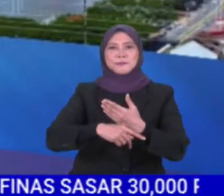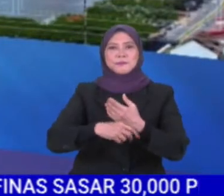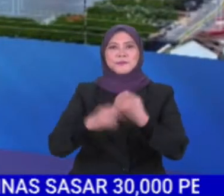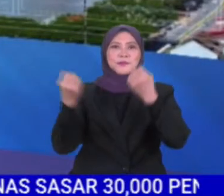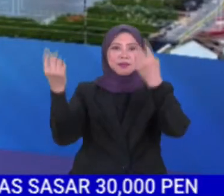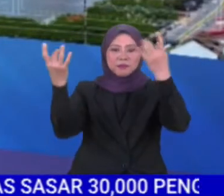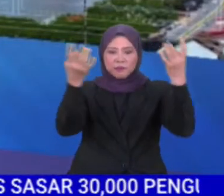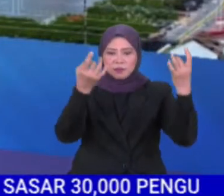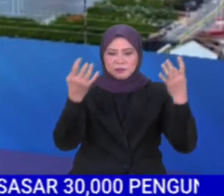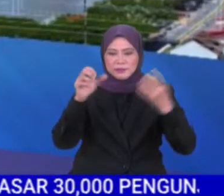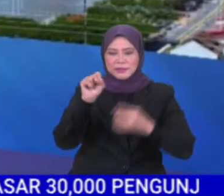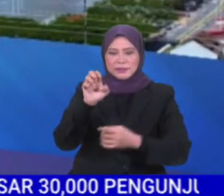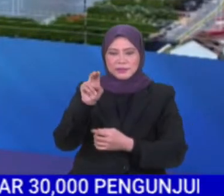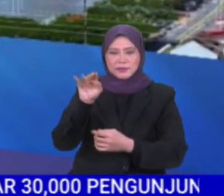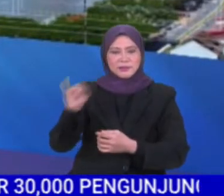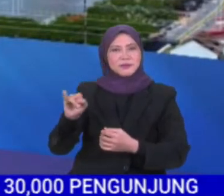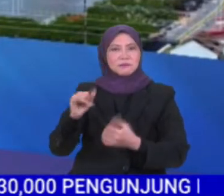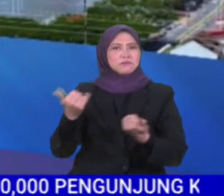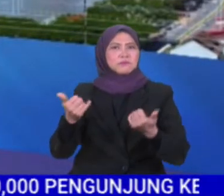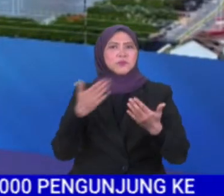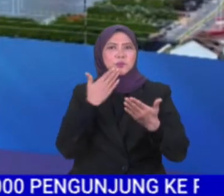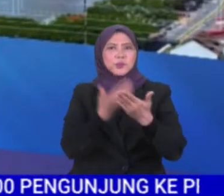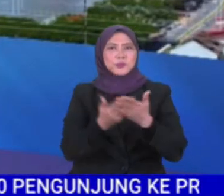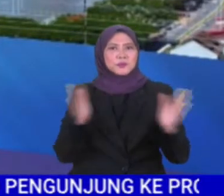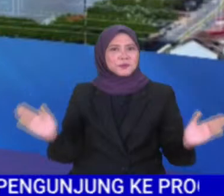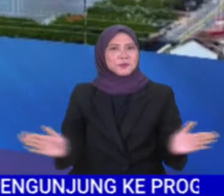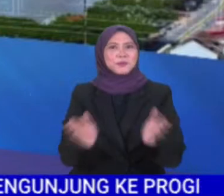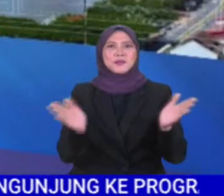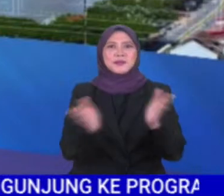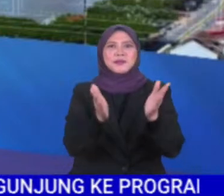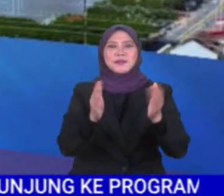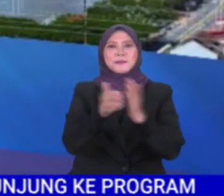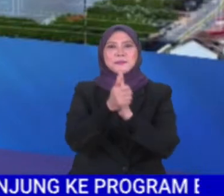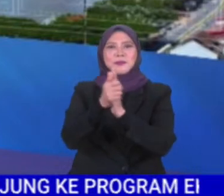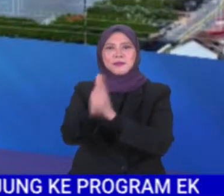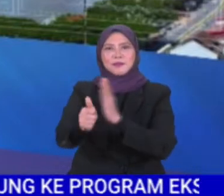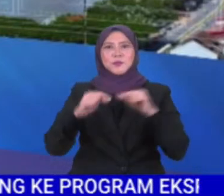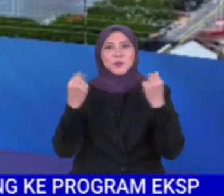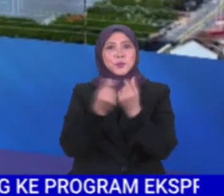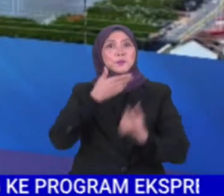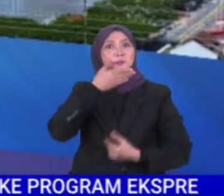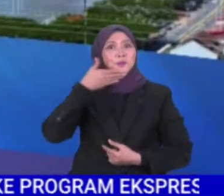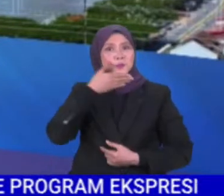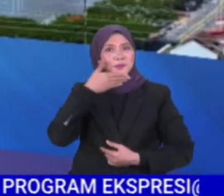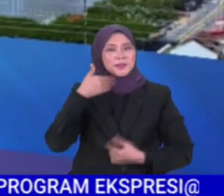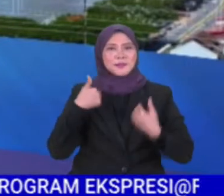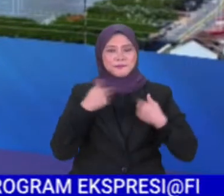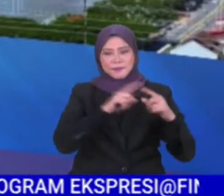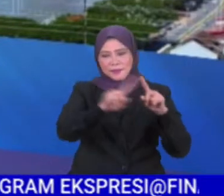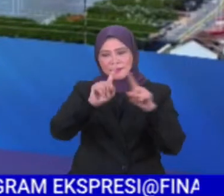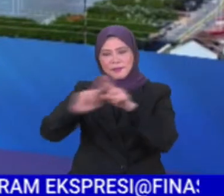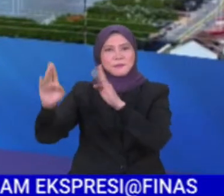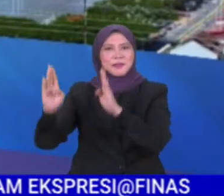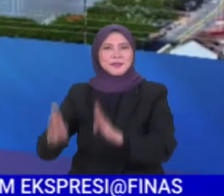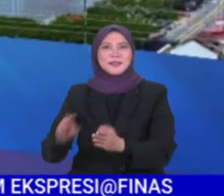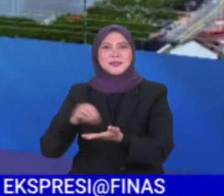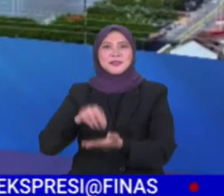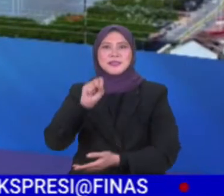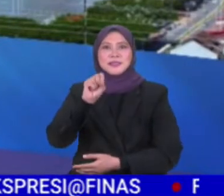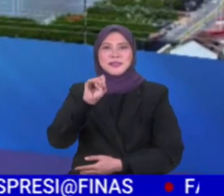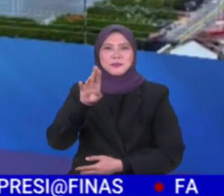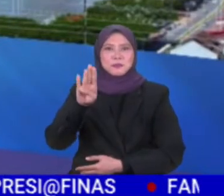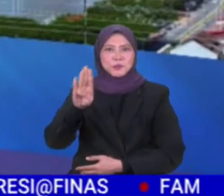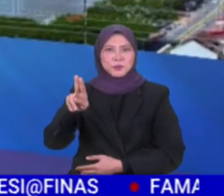sibuk FM mendapat sambutan yang menggalakkan dengan pelibatan bakat anak muda tempatan daripada berbagai bangsa disibu